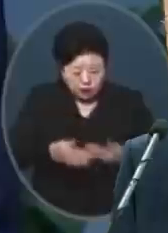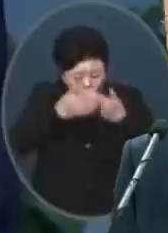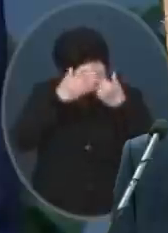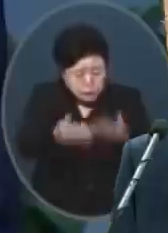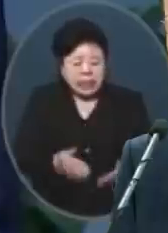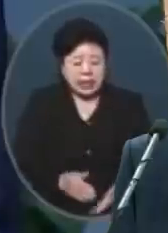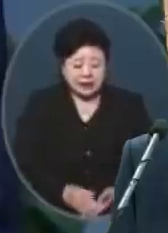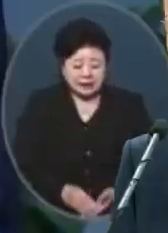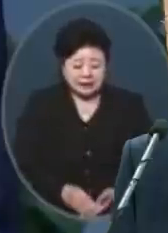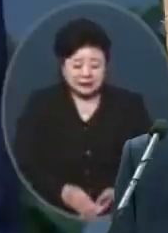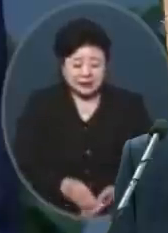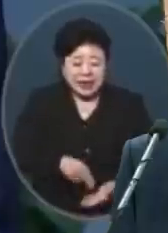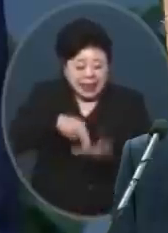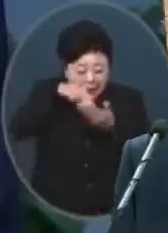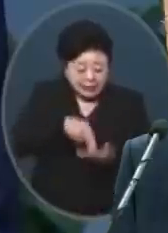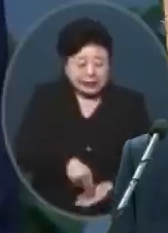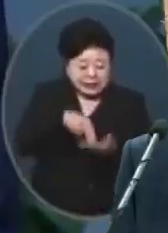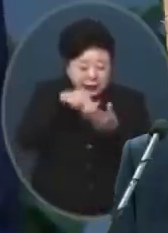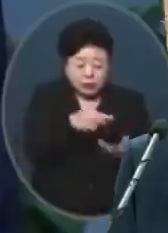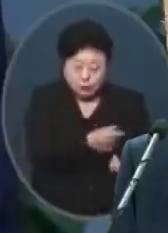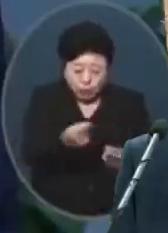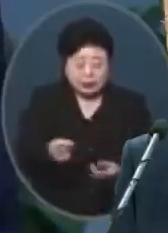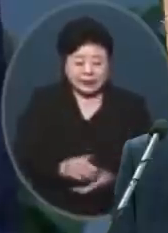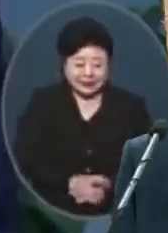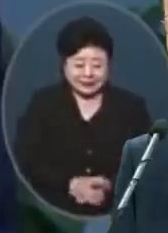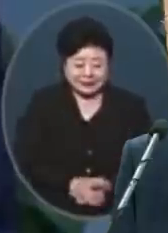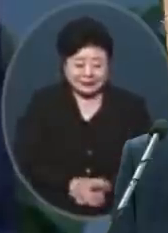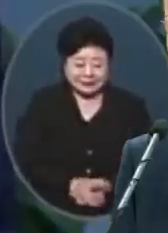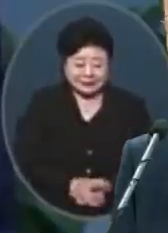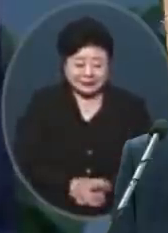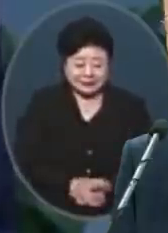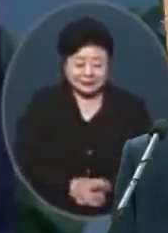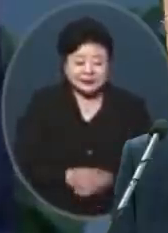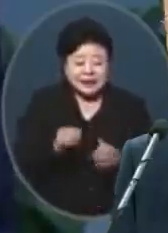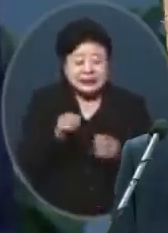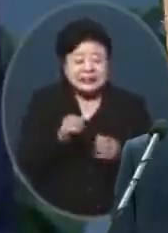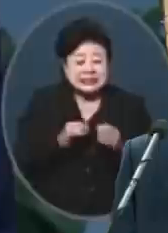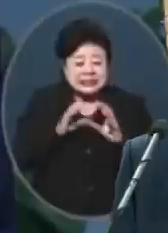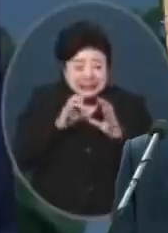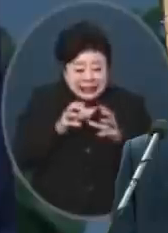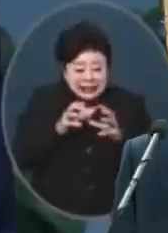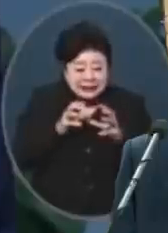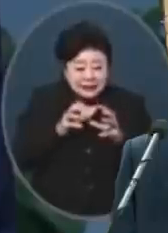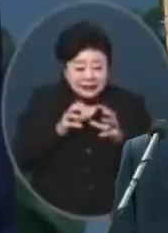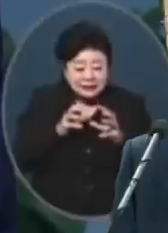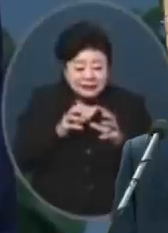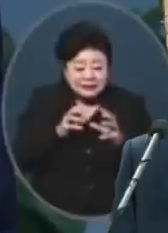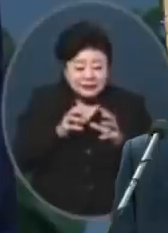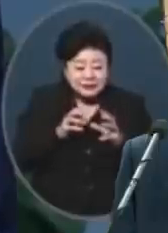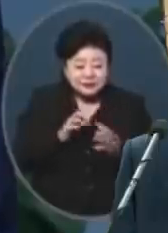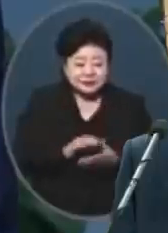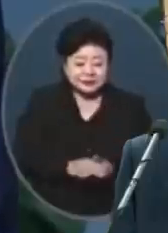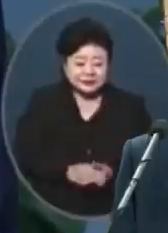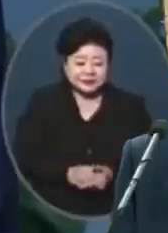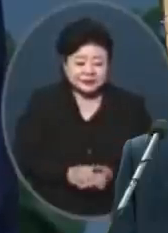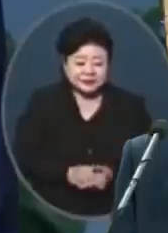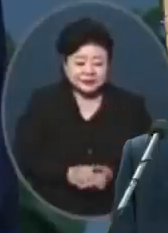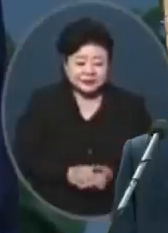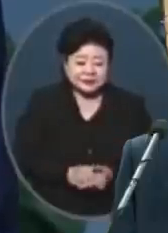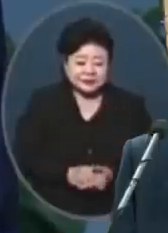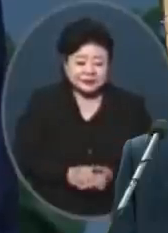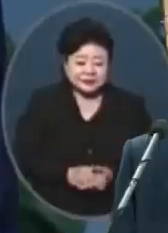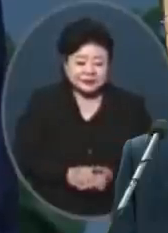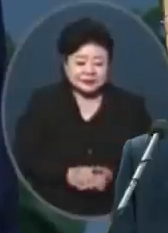구세주로 이 세상에 보냈어요 인간이 탈 수 있는 엘리베이터를